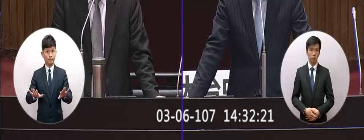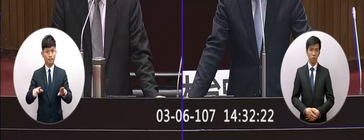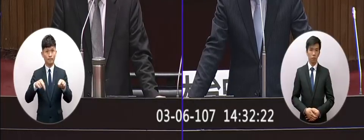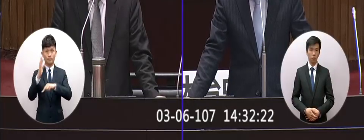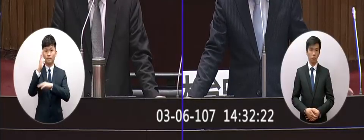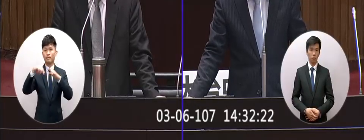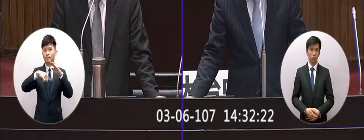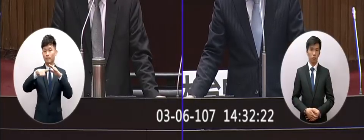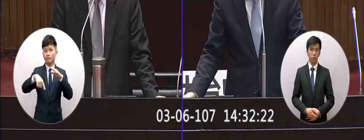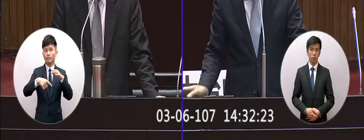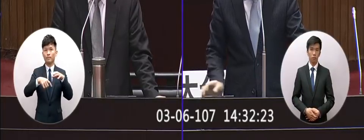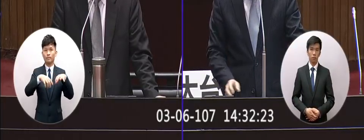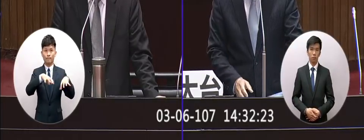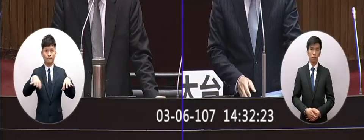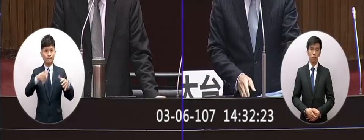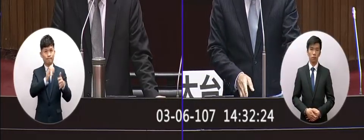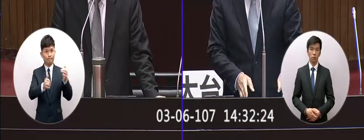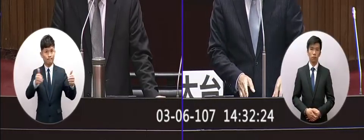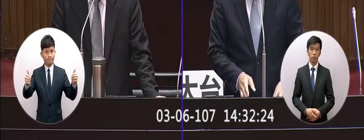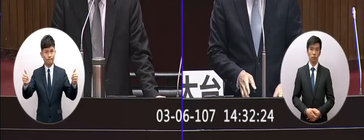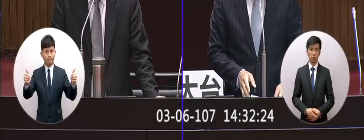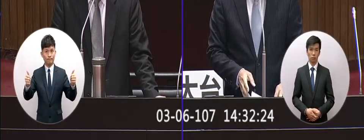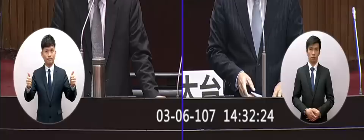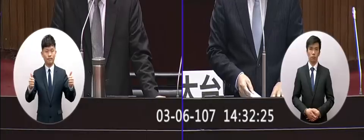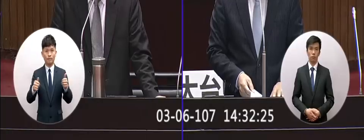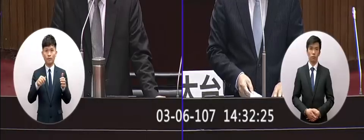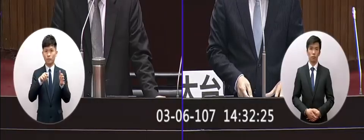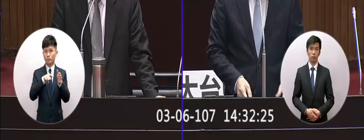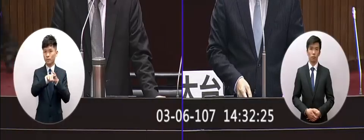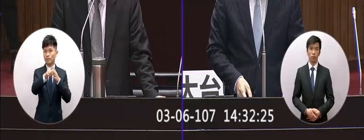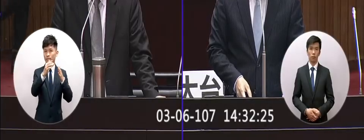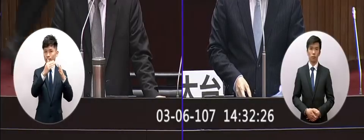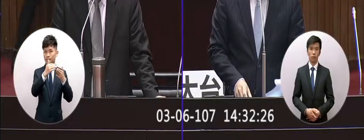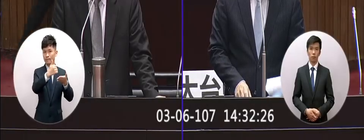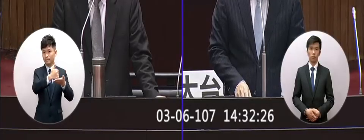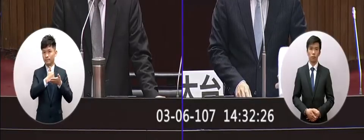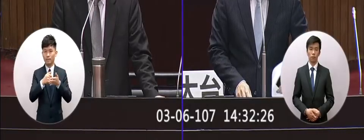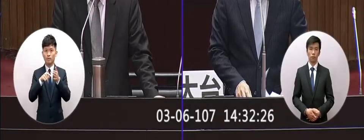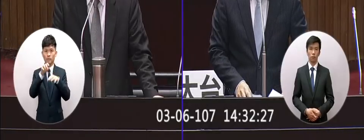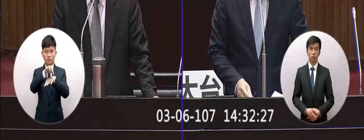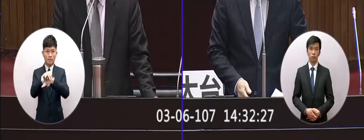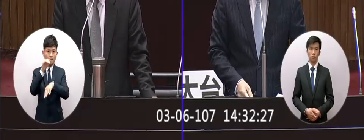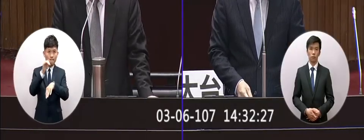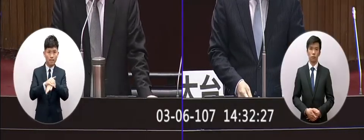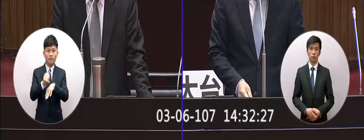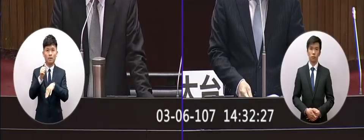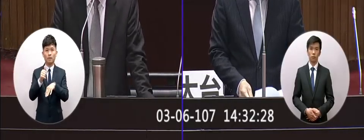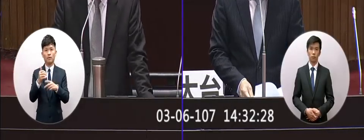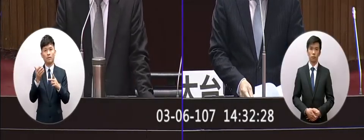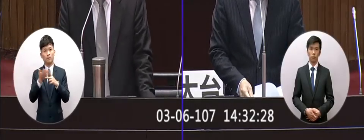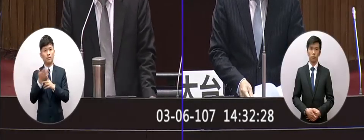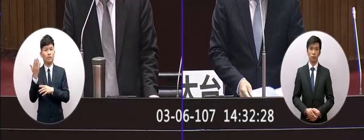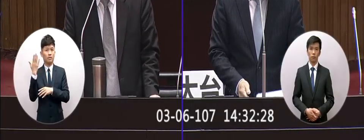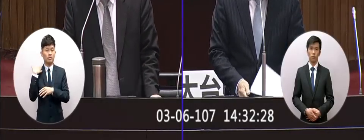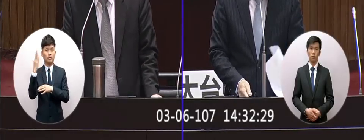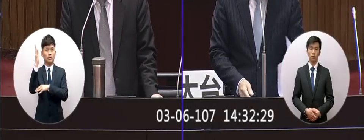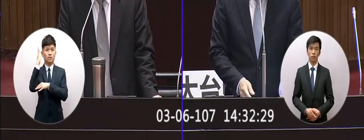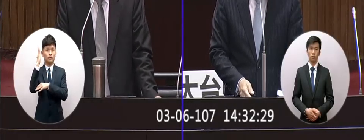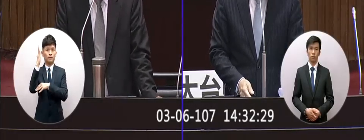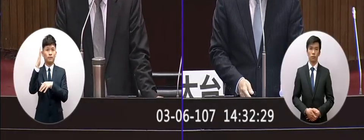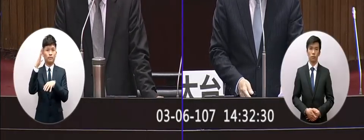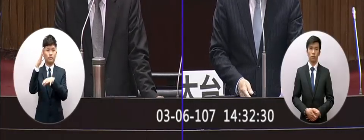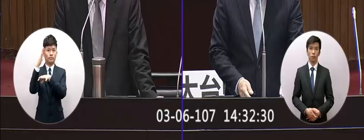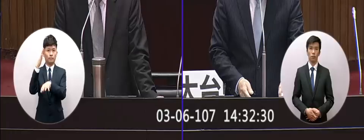行政院的各部会首长，有些是专家，有些是学者，有些是过去曾经在政府担任